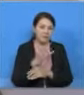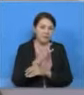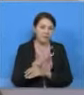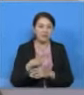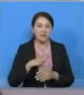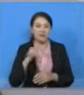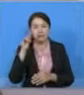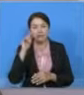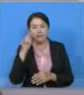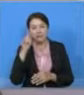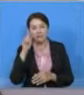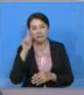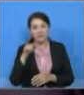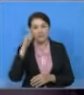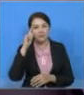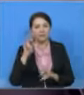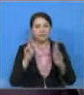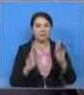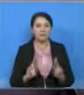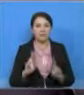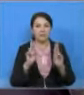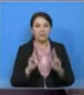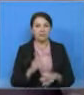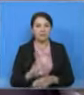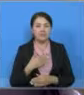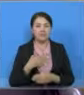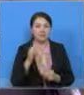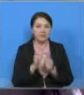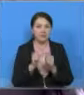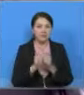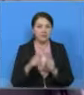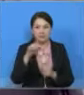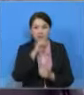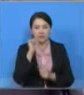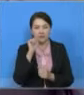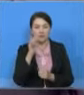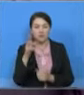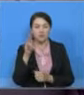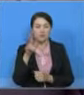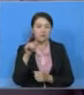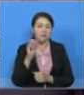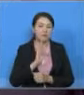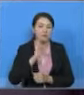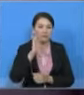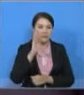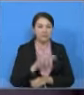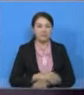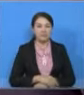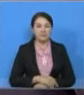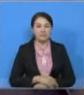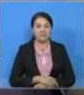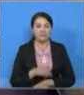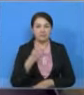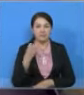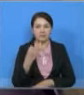клиенты стоматологии знают эти правила. Я каждый день чищу зубы по утрам.